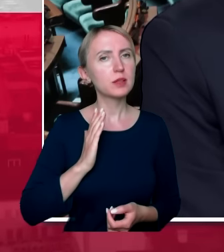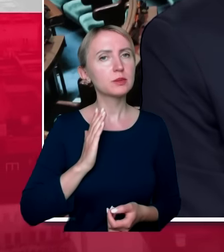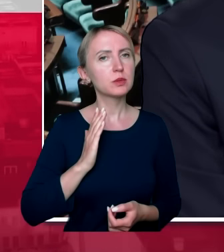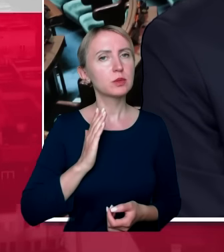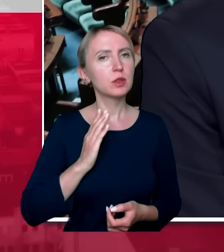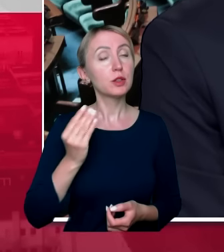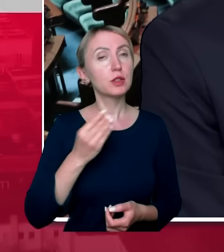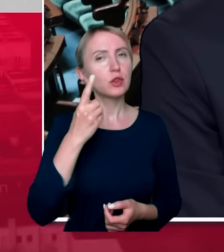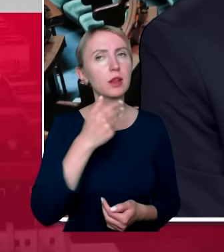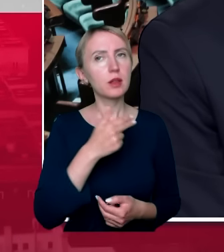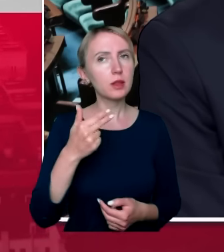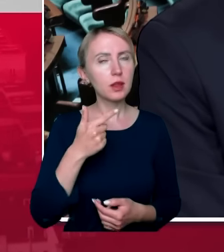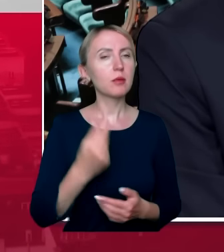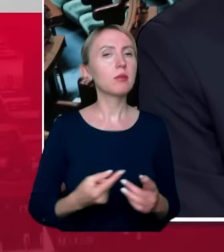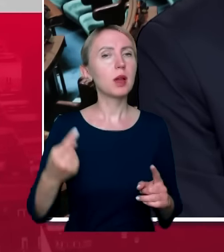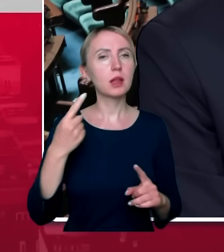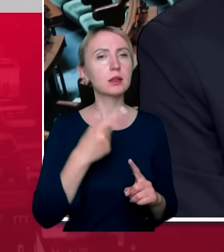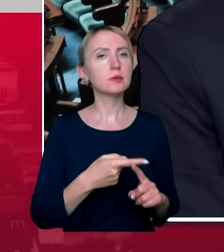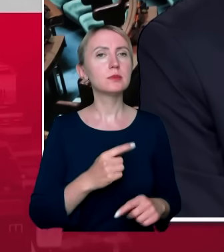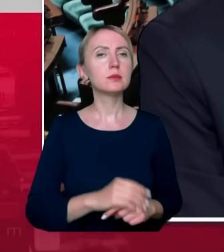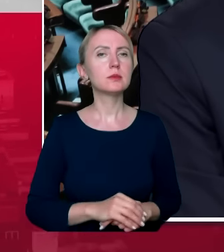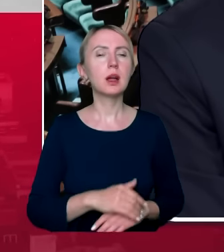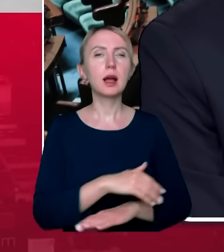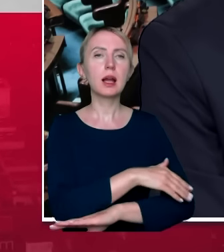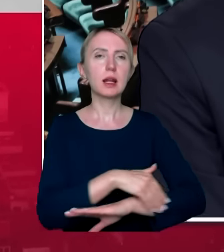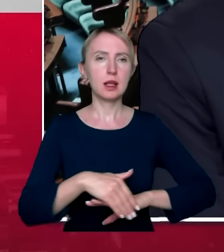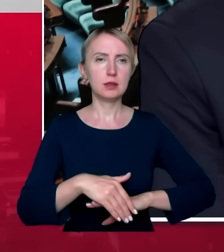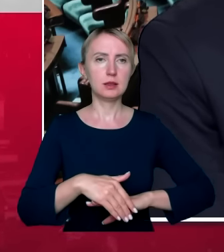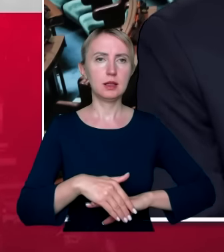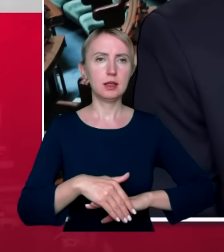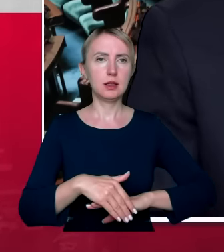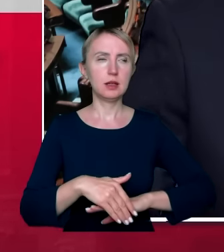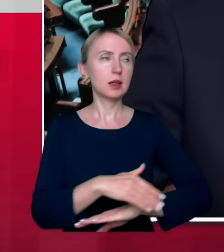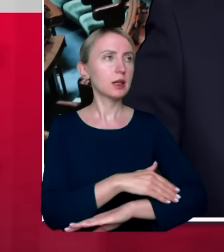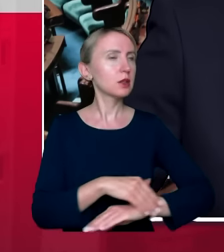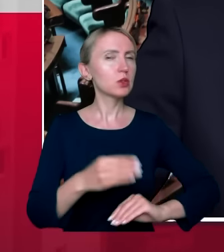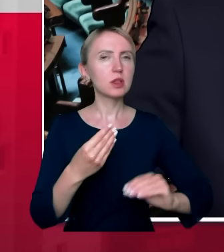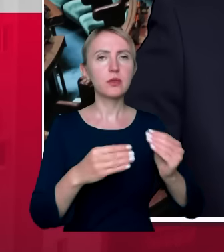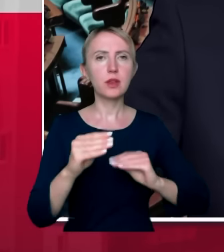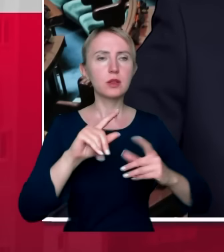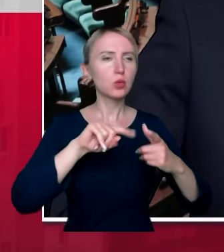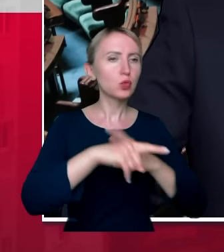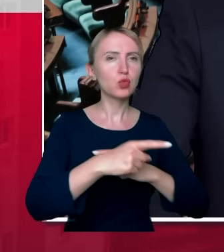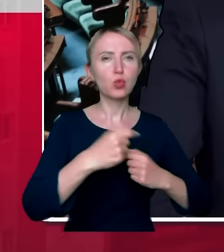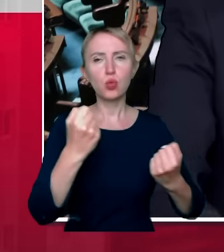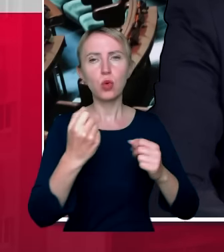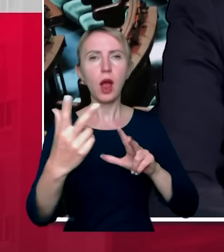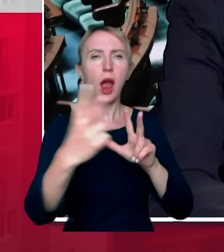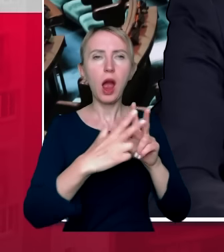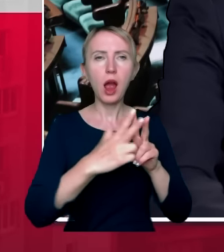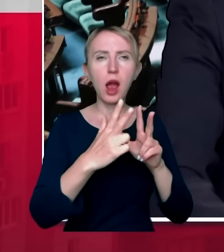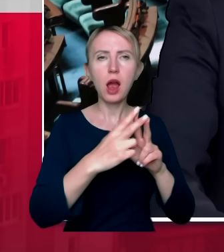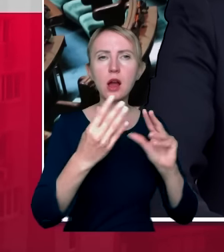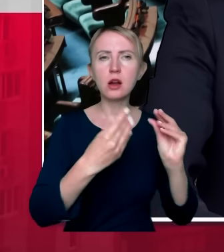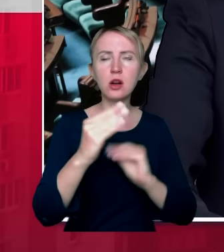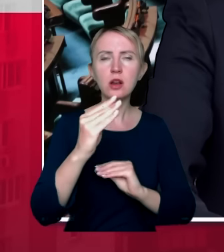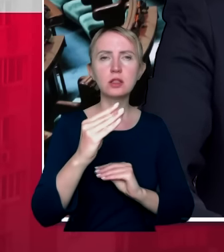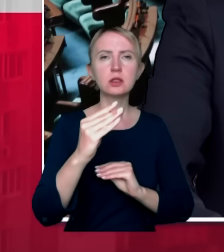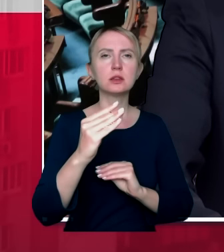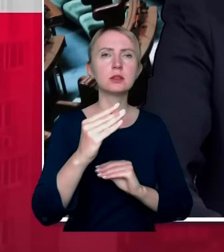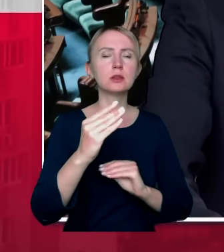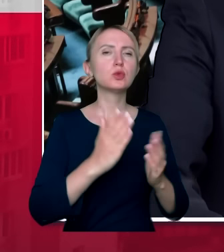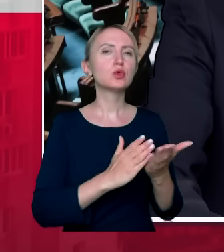temat wprowadźmy do naszej dyskusji. Granica. Granica, która jest coraz bardziej nieszczelna, jest coraz mocniej atakowana przez